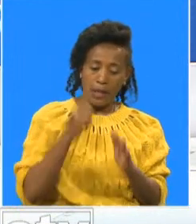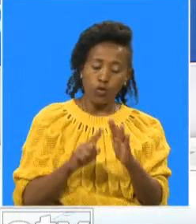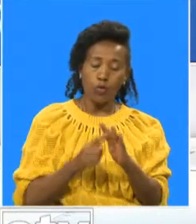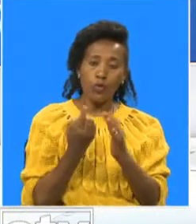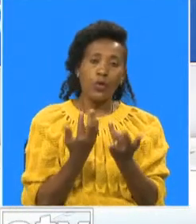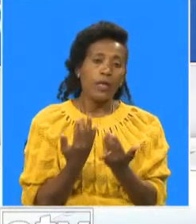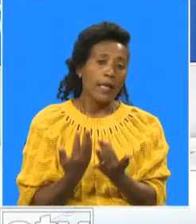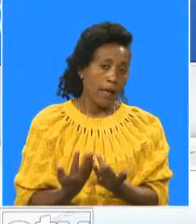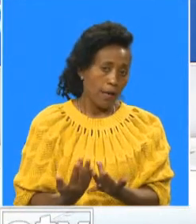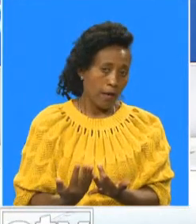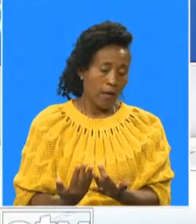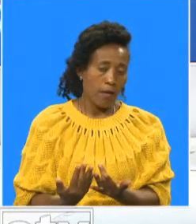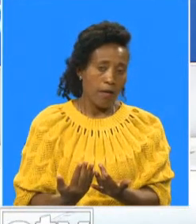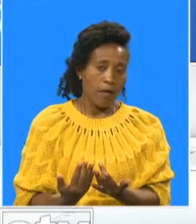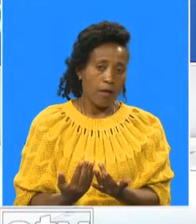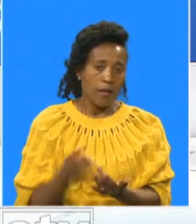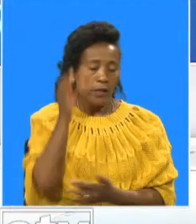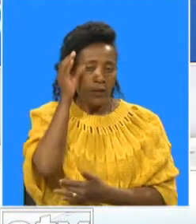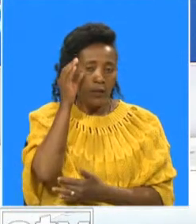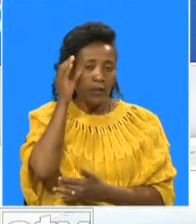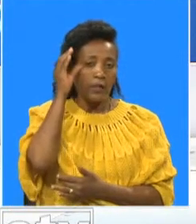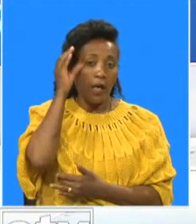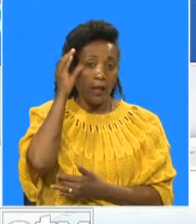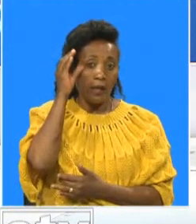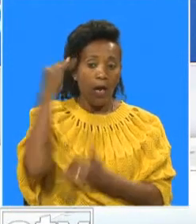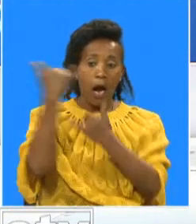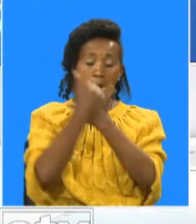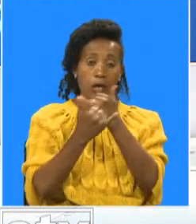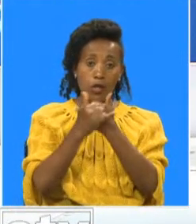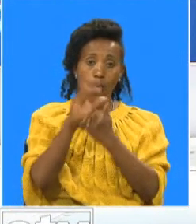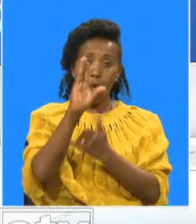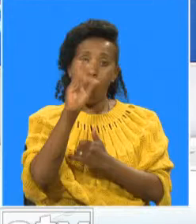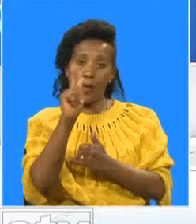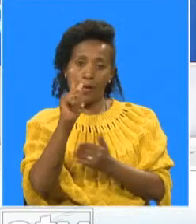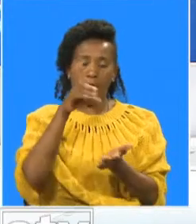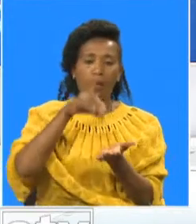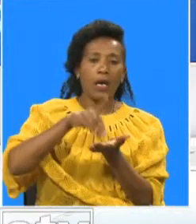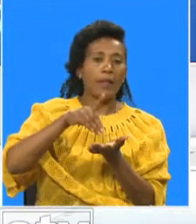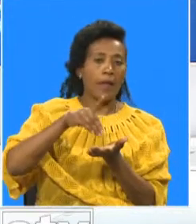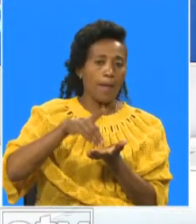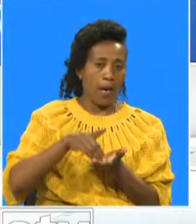ገና ቻይና ሀገር ሁዋን ከተማ